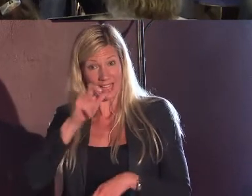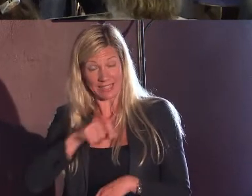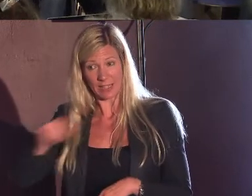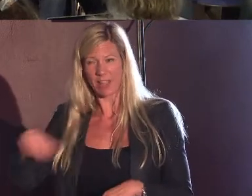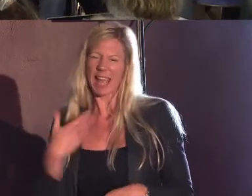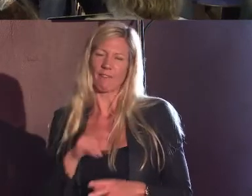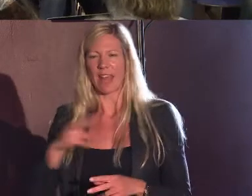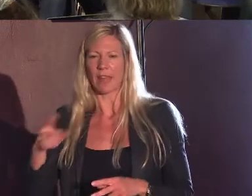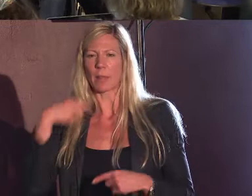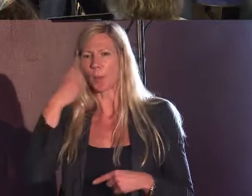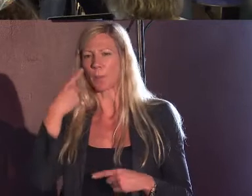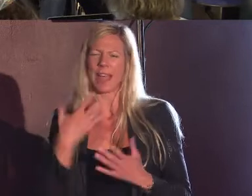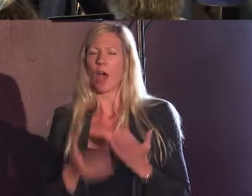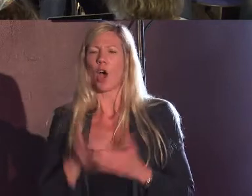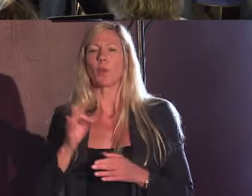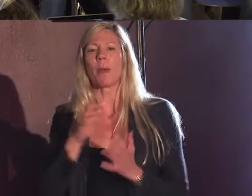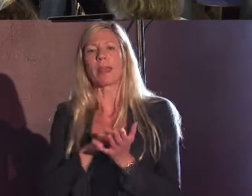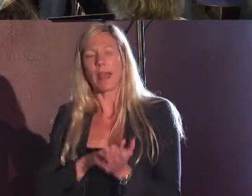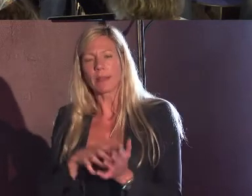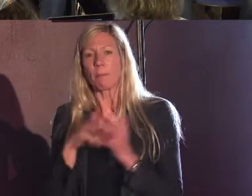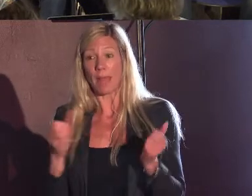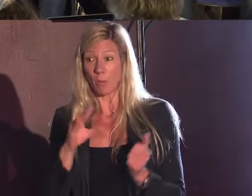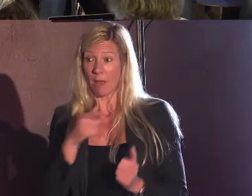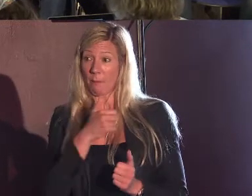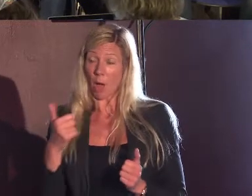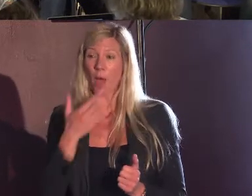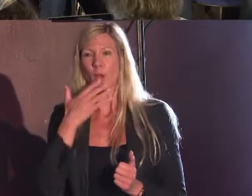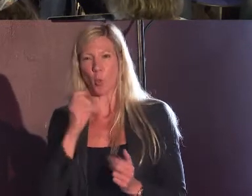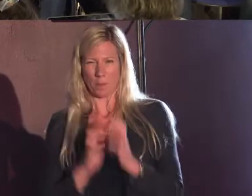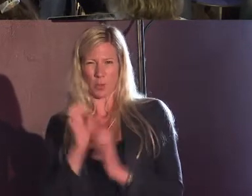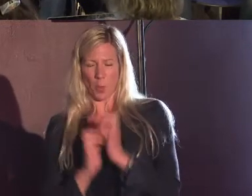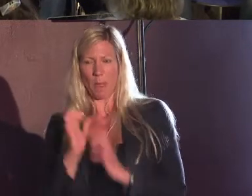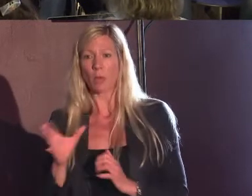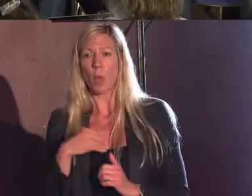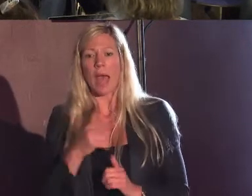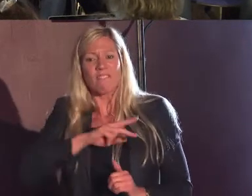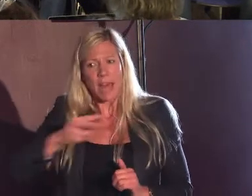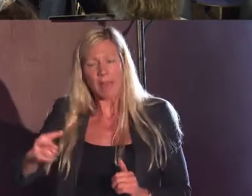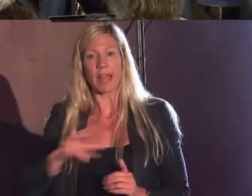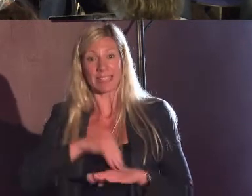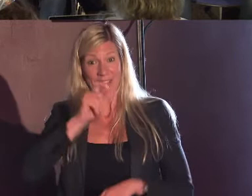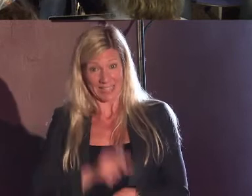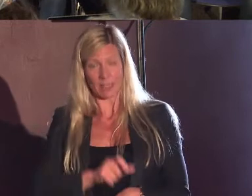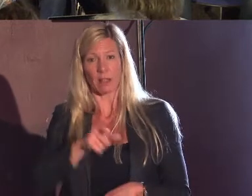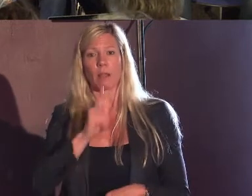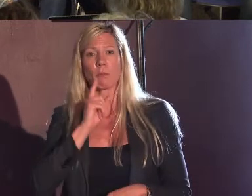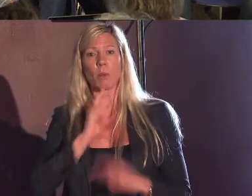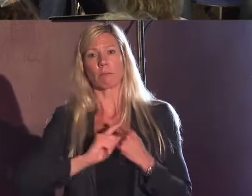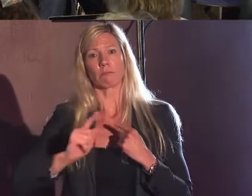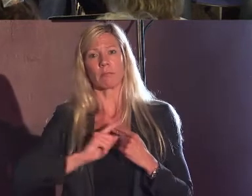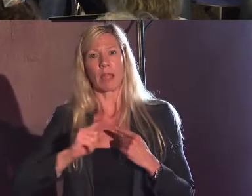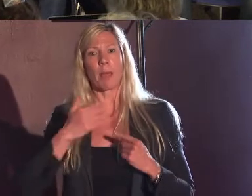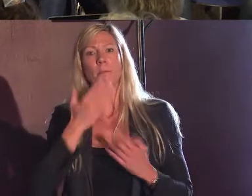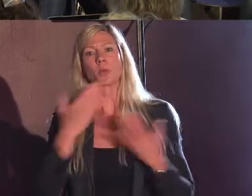huvud, det beror väl lite på hur man räknar, men om man bara pratar numerär så är varannan svensk går på museum en gång